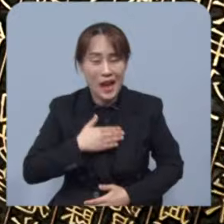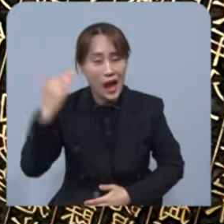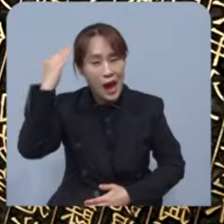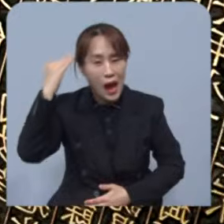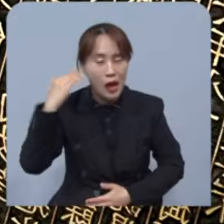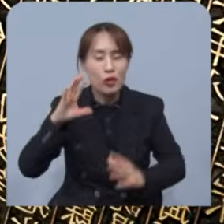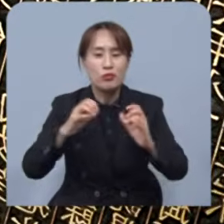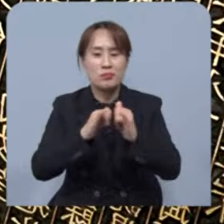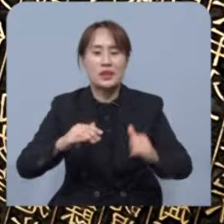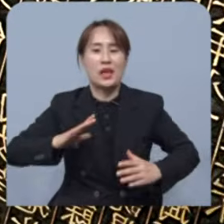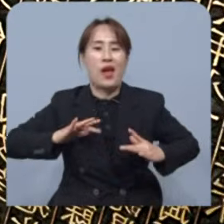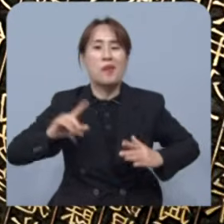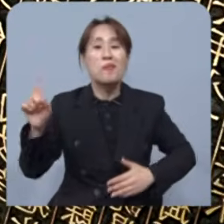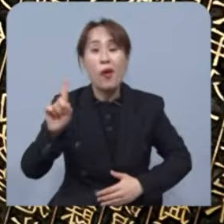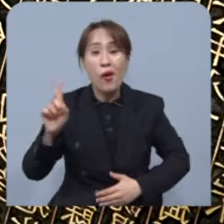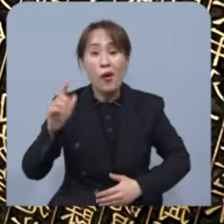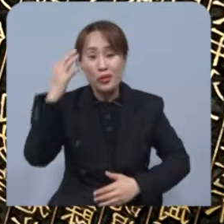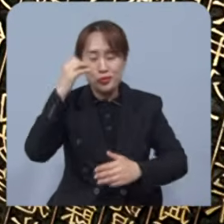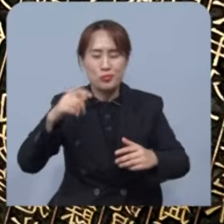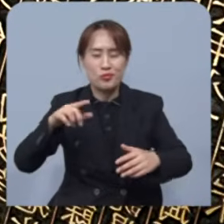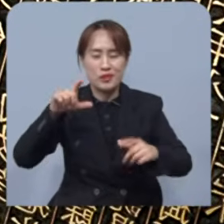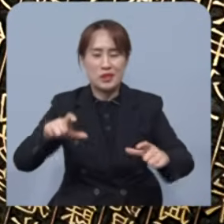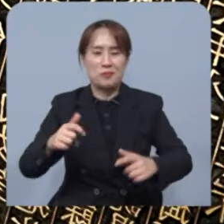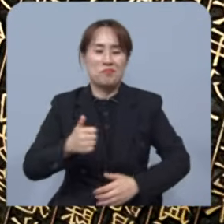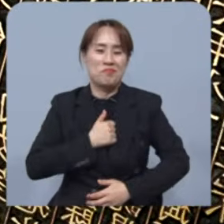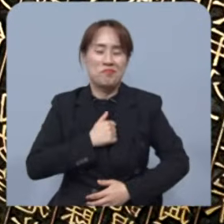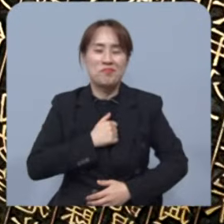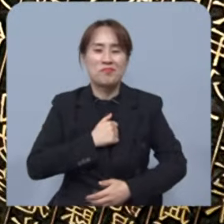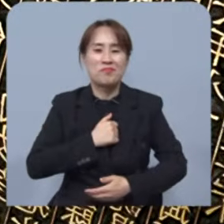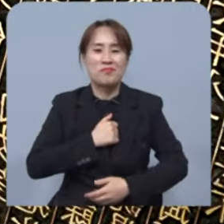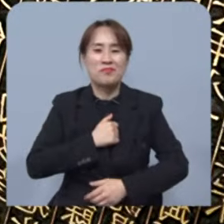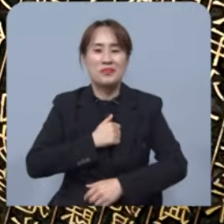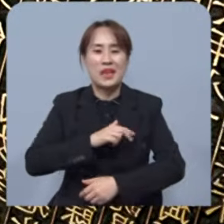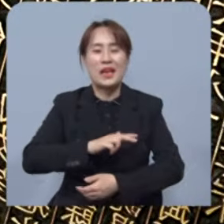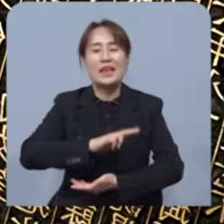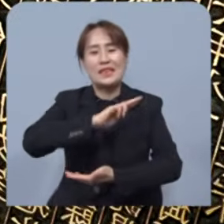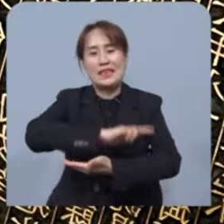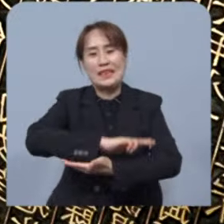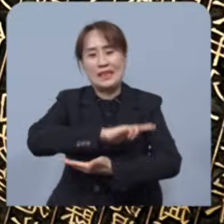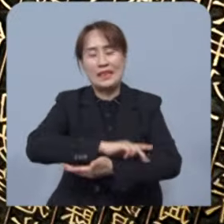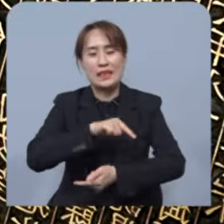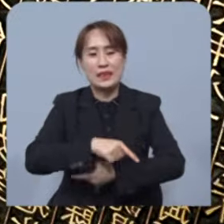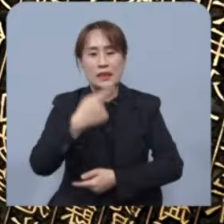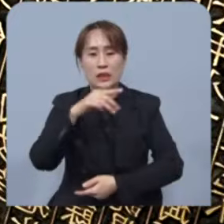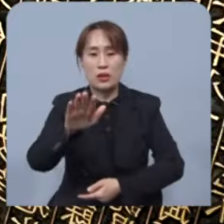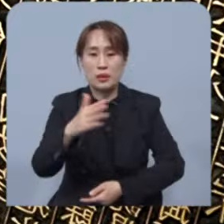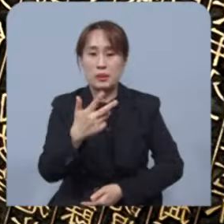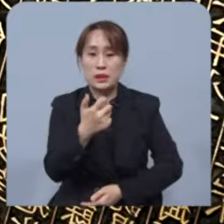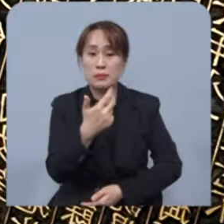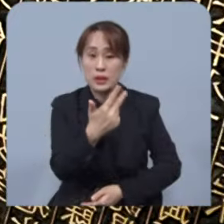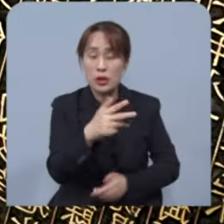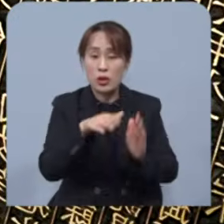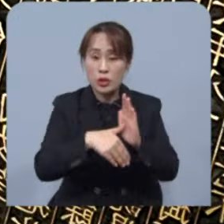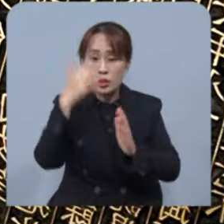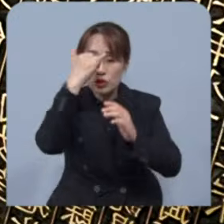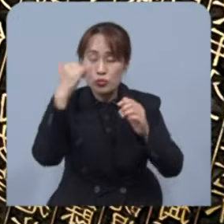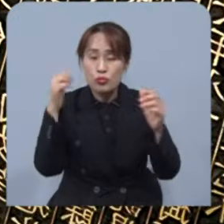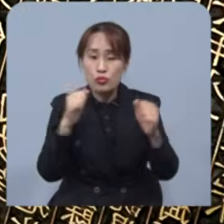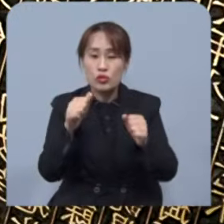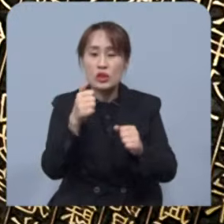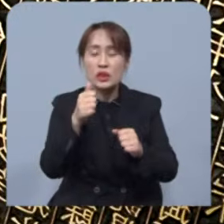대한민국 국민의 자랑, 그리고 충북의 자부심, 직지심체 요절입니다. 1377년